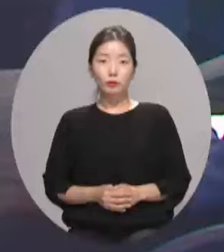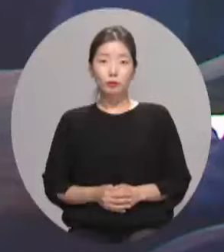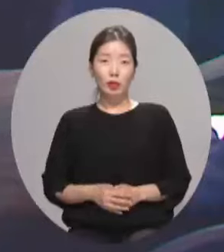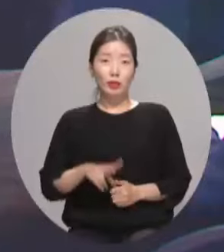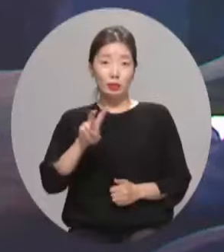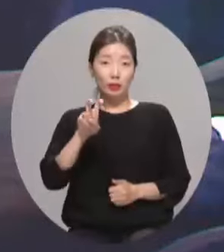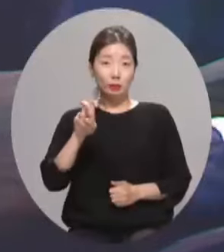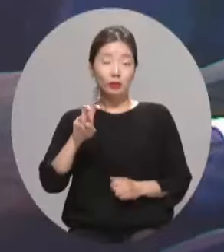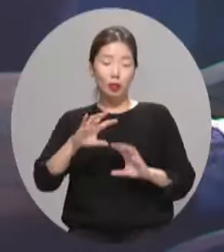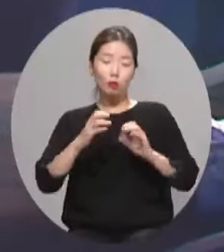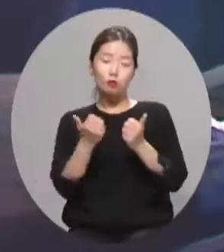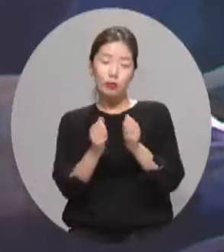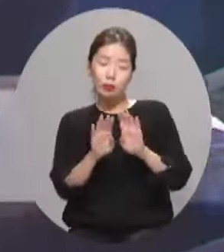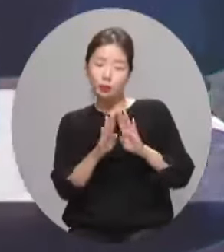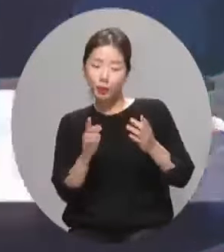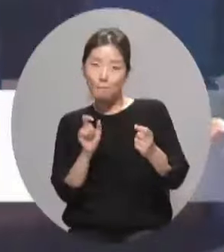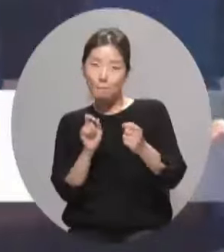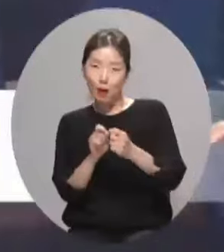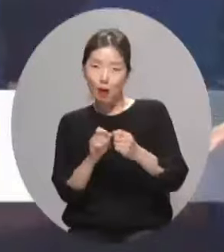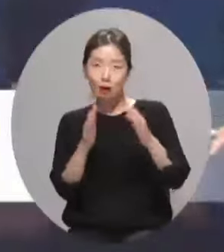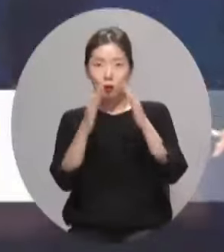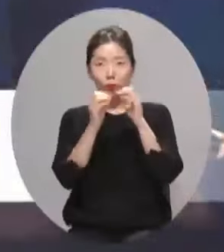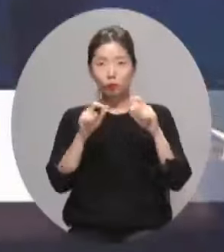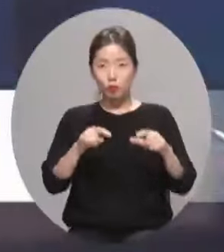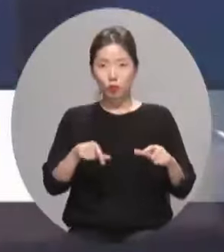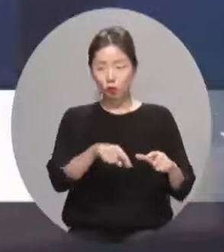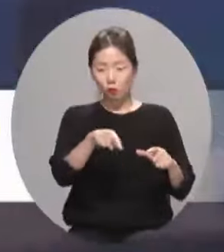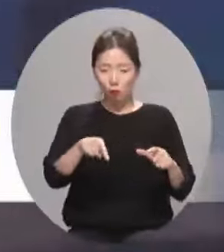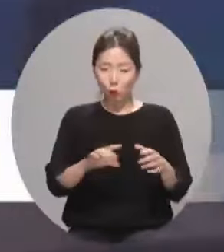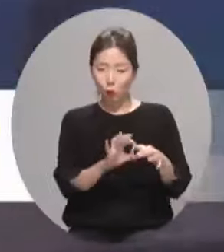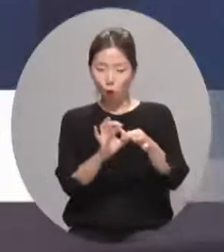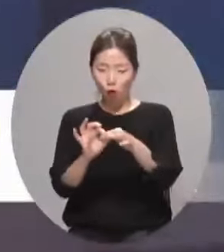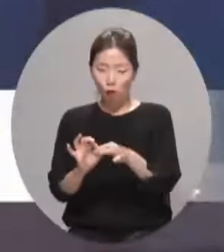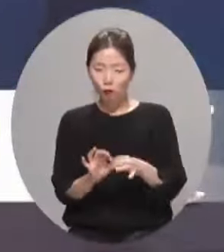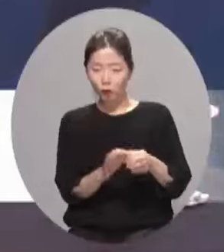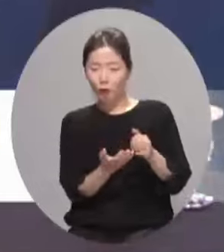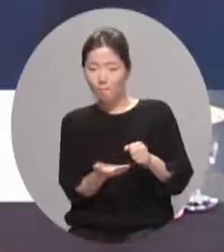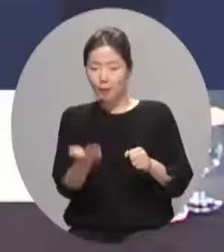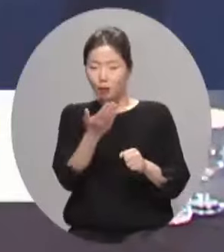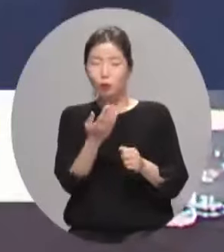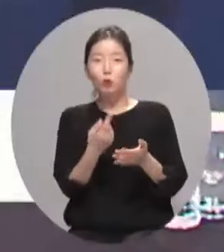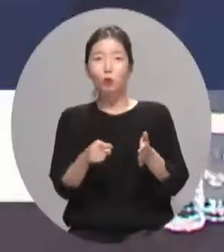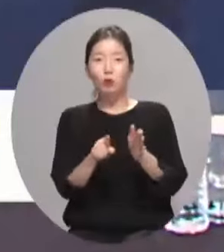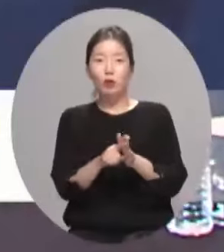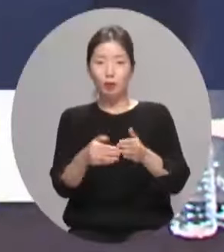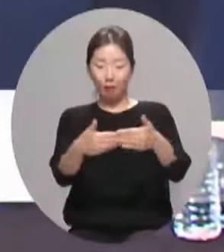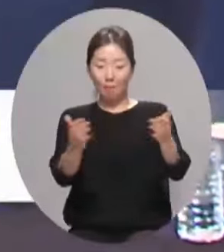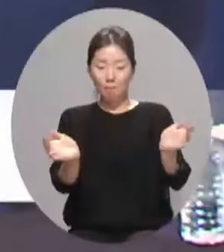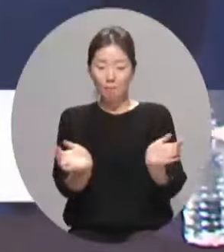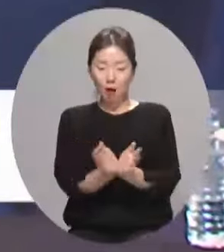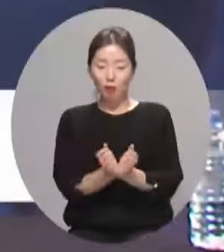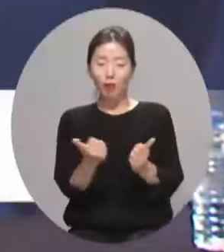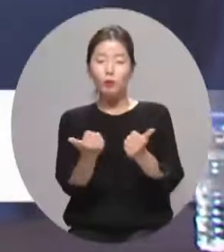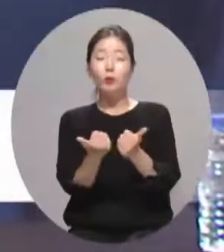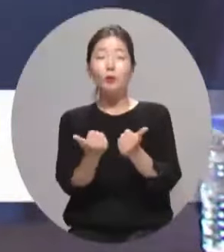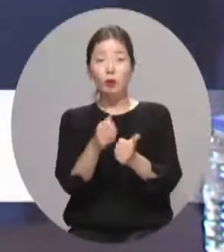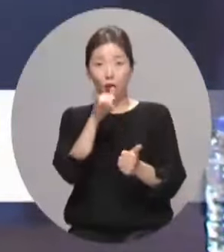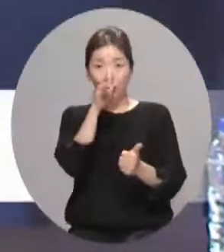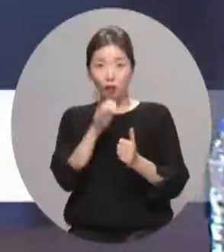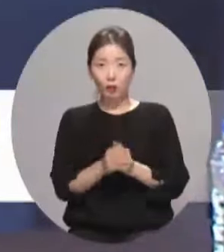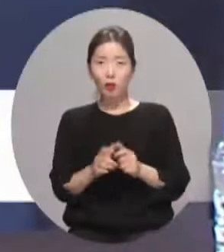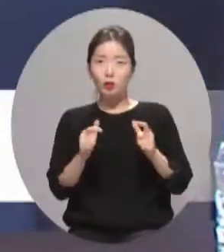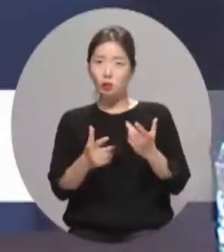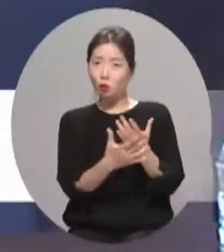22대 국회 개원을 앞두고 전북 정치권과 전북특별자치도의 제도약을 모색하는 원탁 토론회가 열렸습니다.